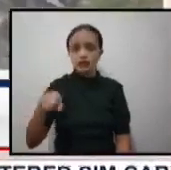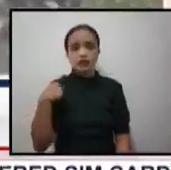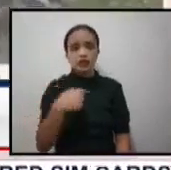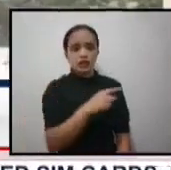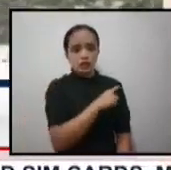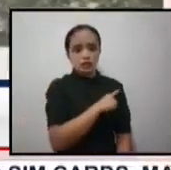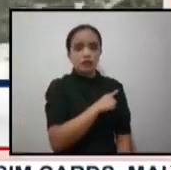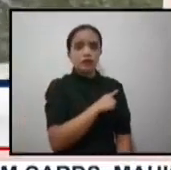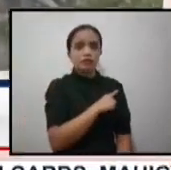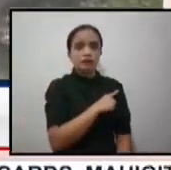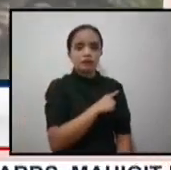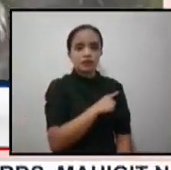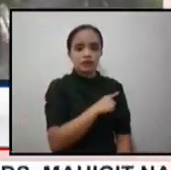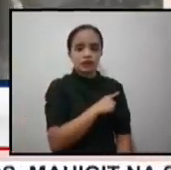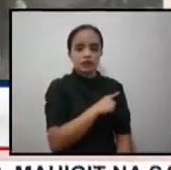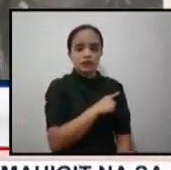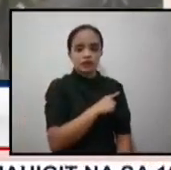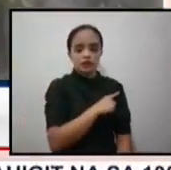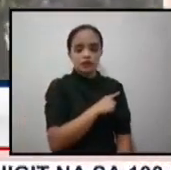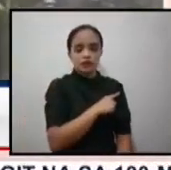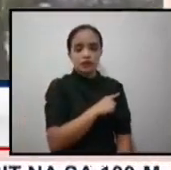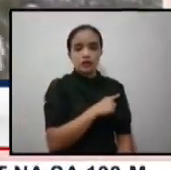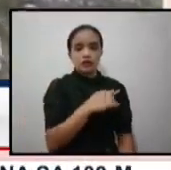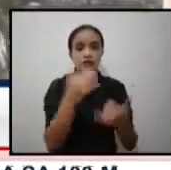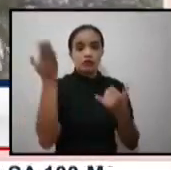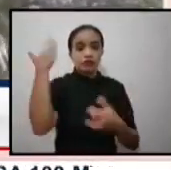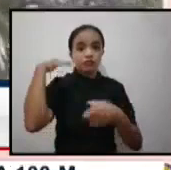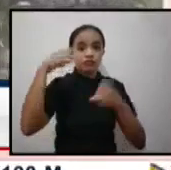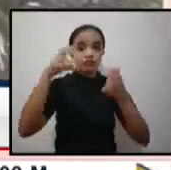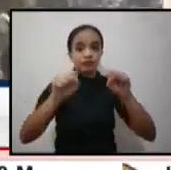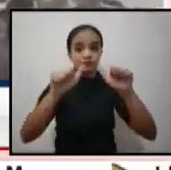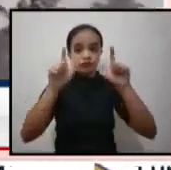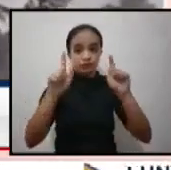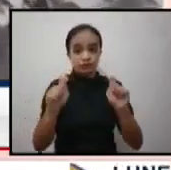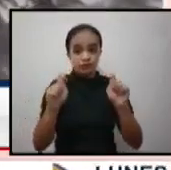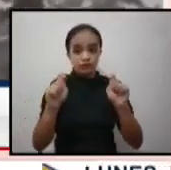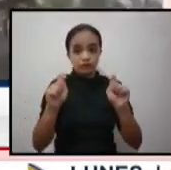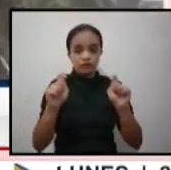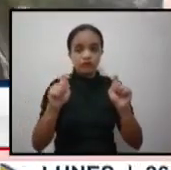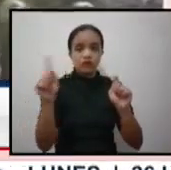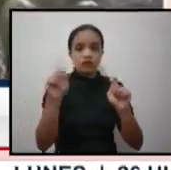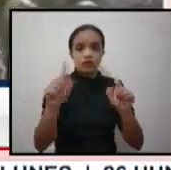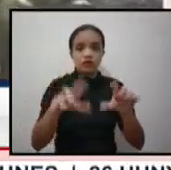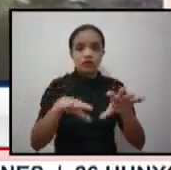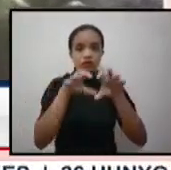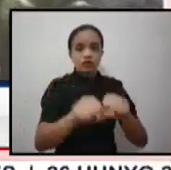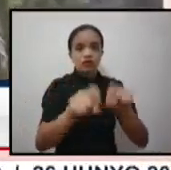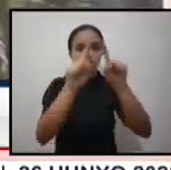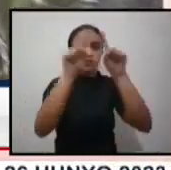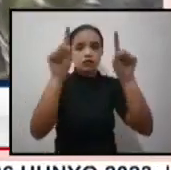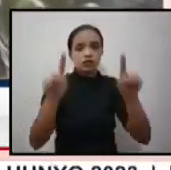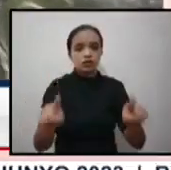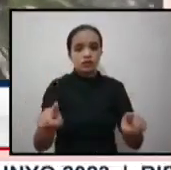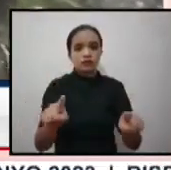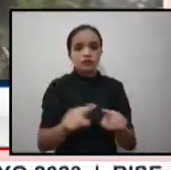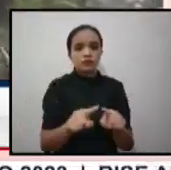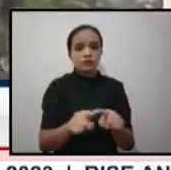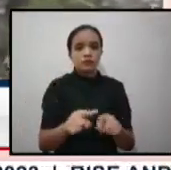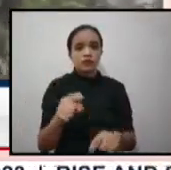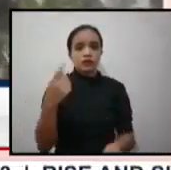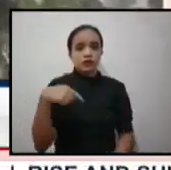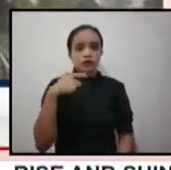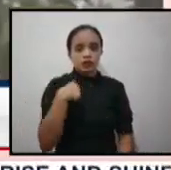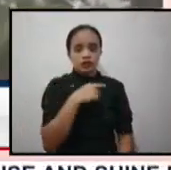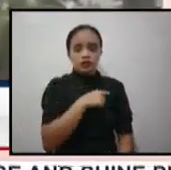served last Saturday in the morning, served the warrant of arrest for murder and double murder